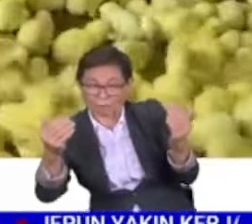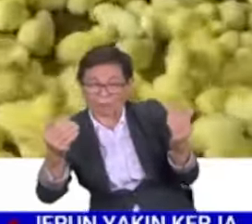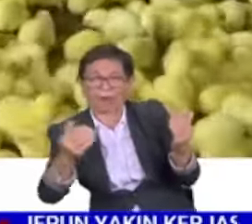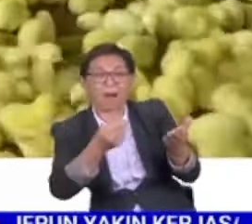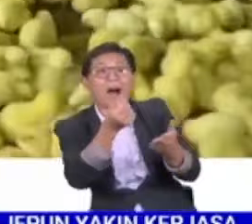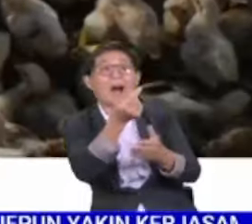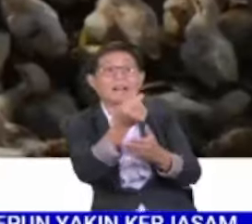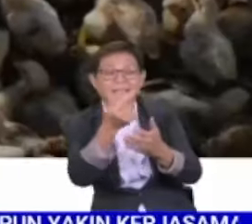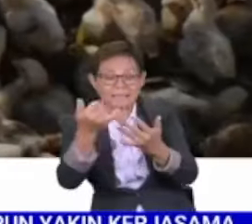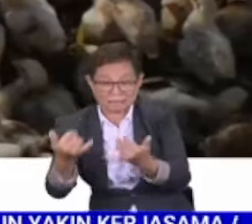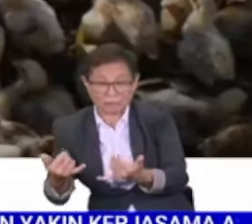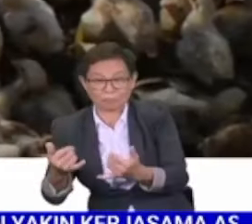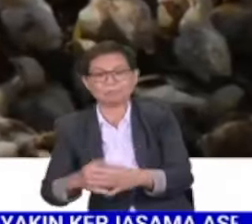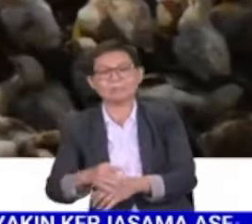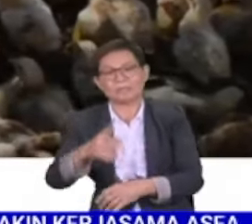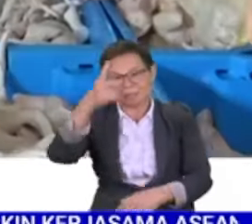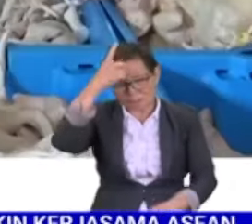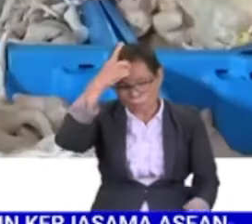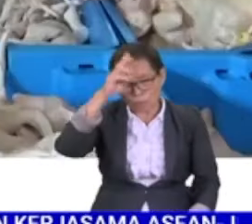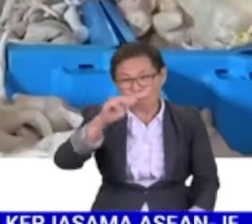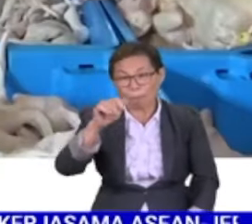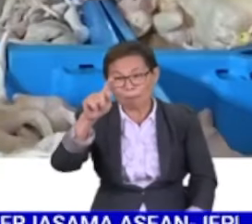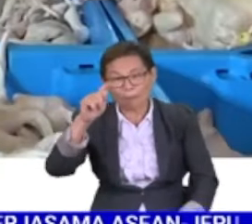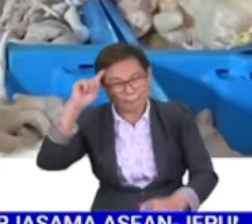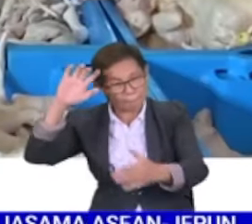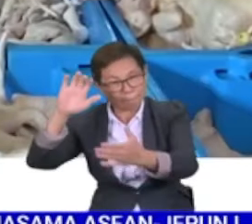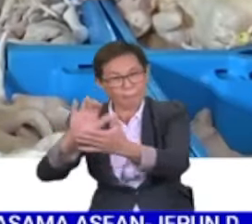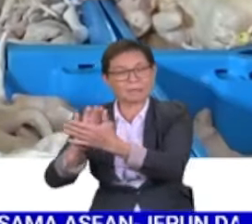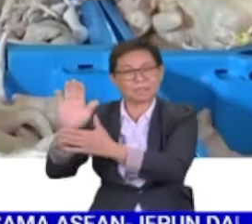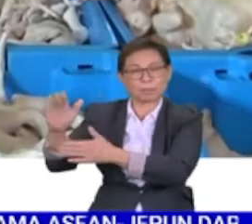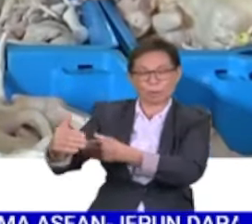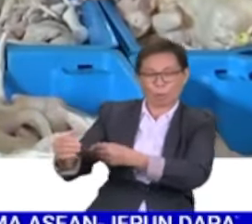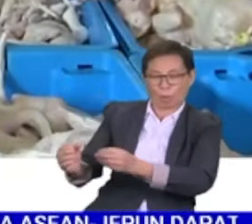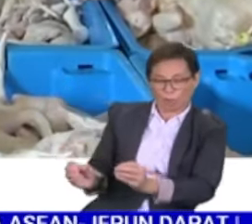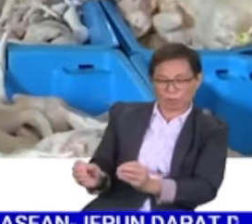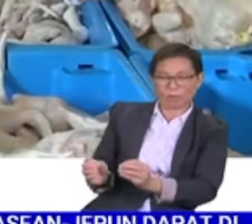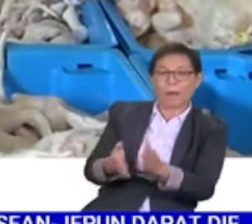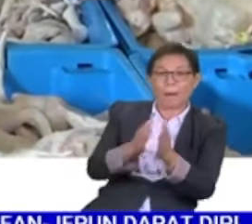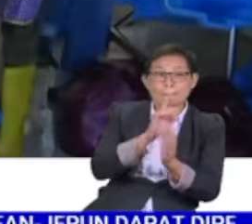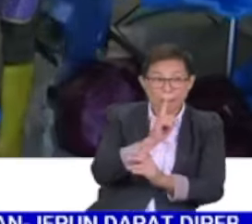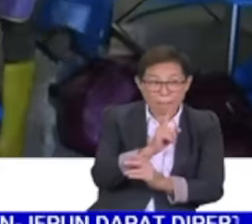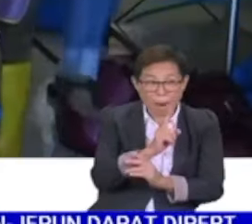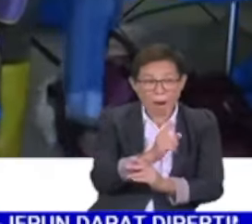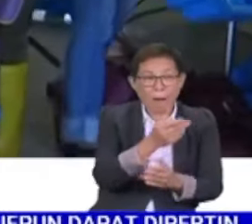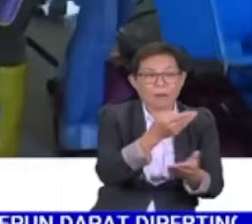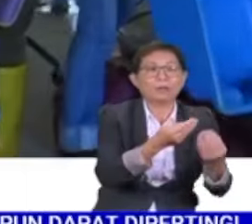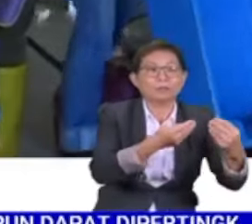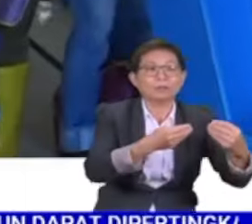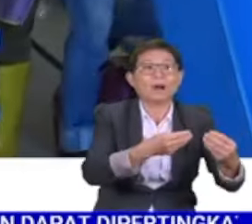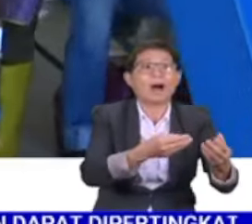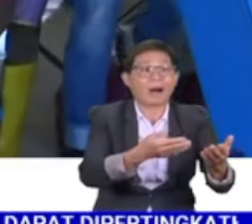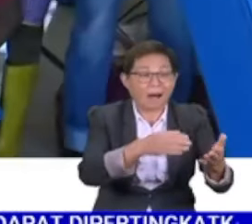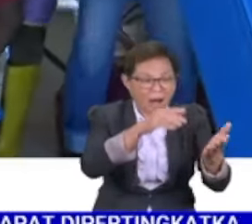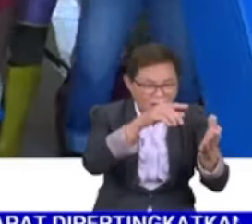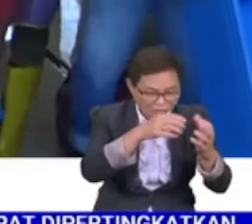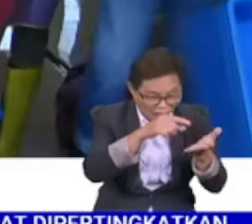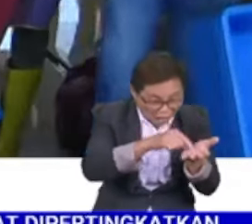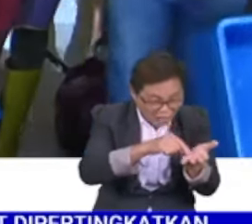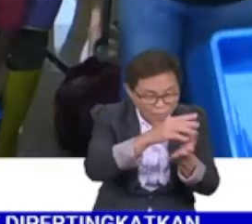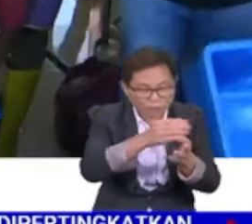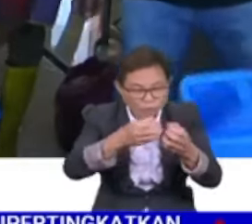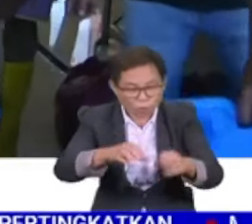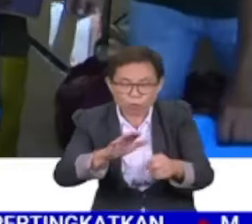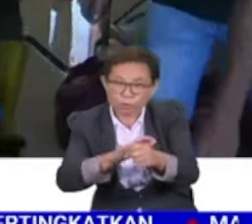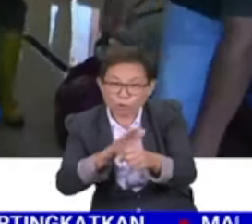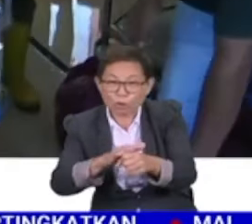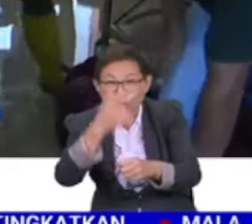runcit semasa. Datuk Seri Muhammad yakin kementeriannya akan memastikan permintaan ayam dan telur mencukupi melalui pengapungan